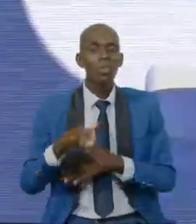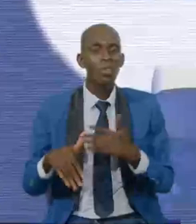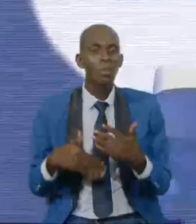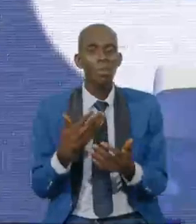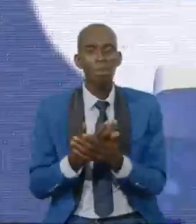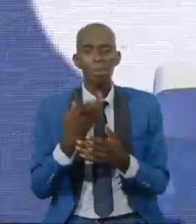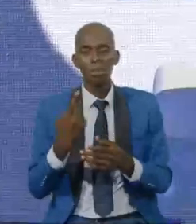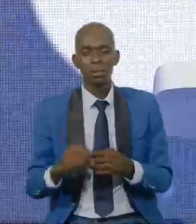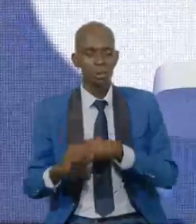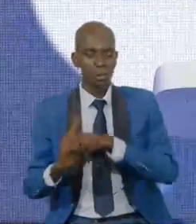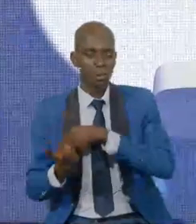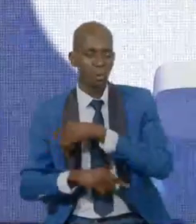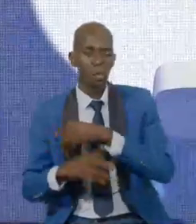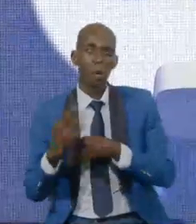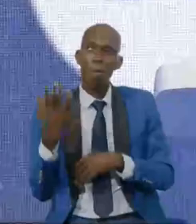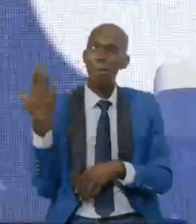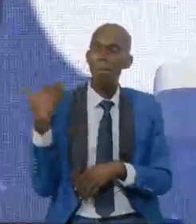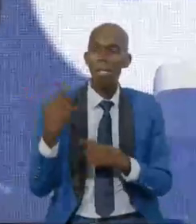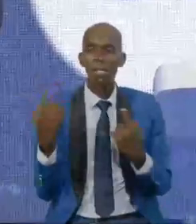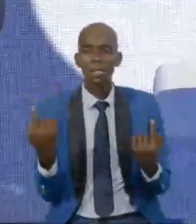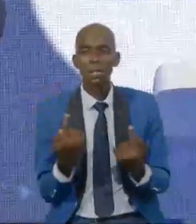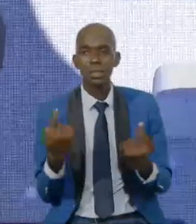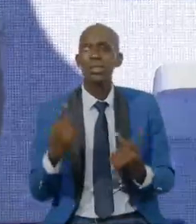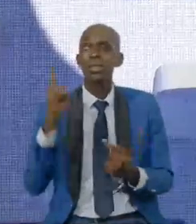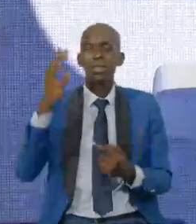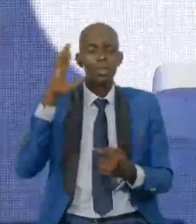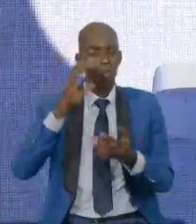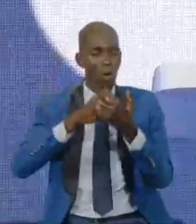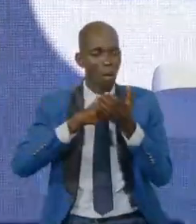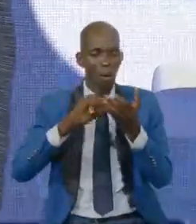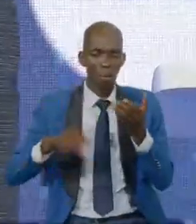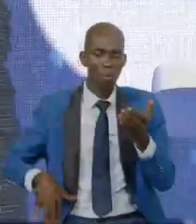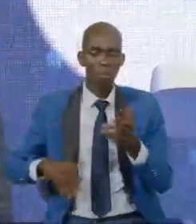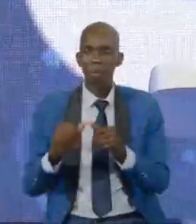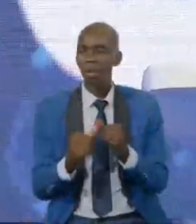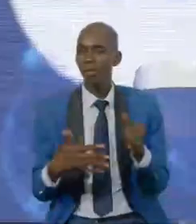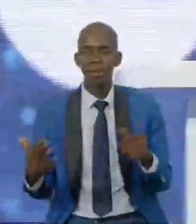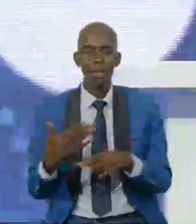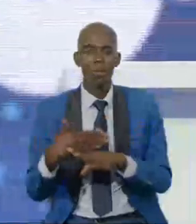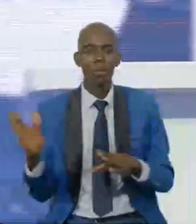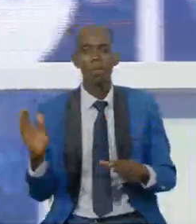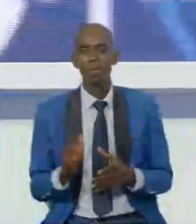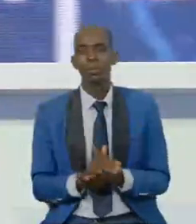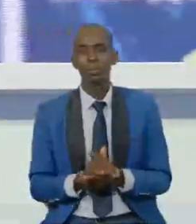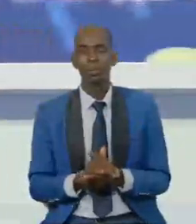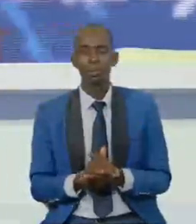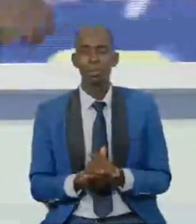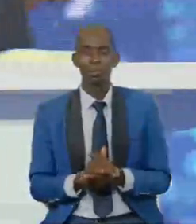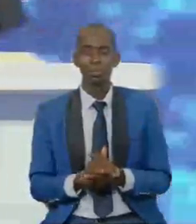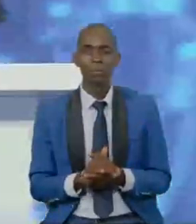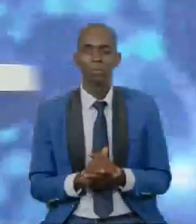cœur. He'll blot everything away. Donc il efface le châtiment de tous les péchés passés.